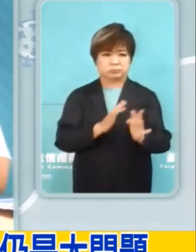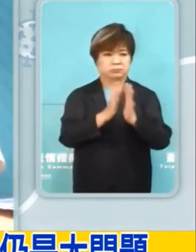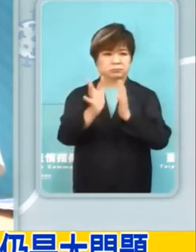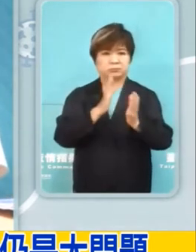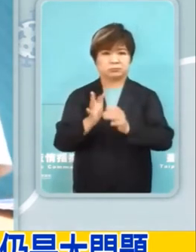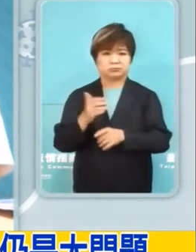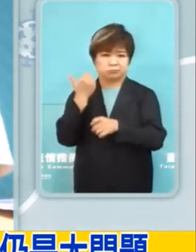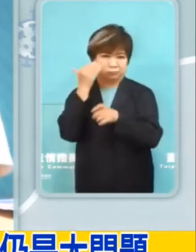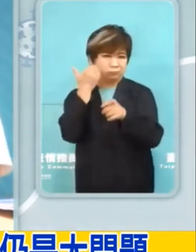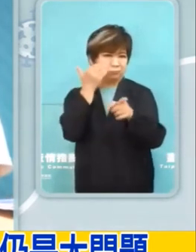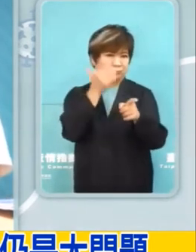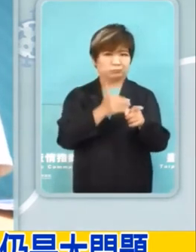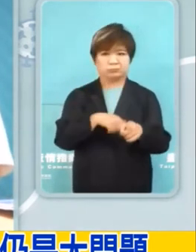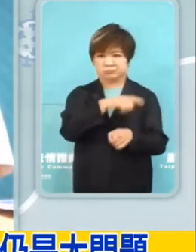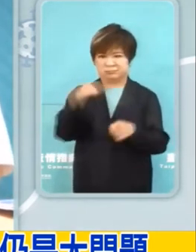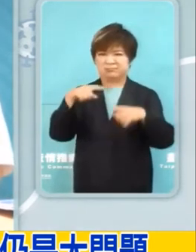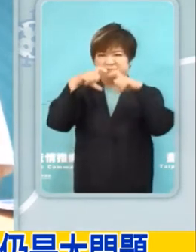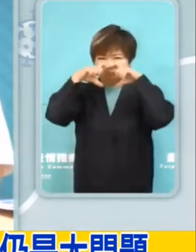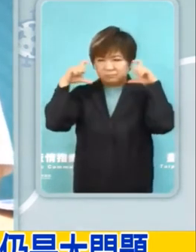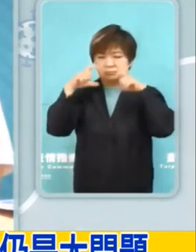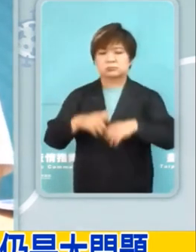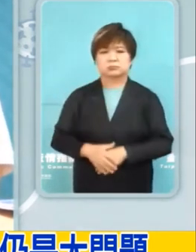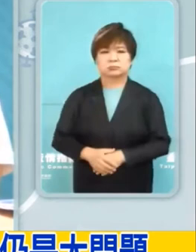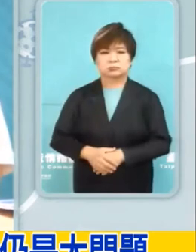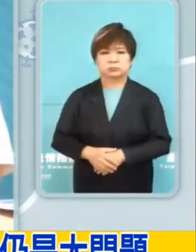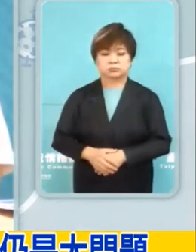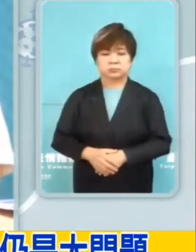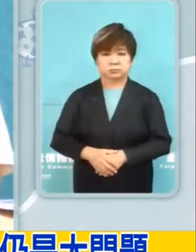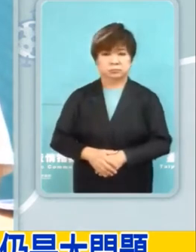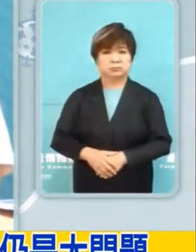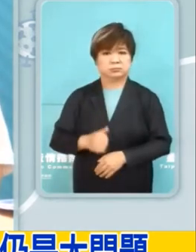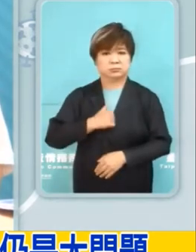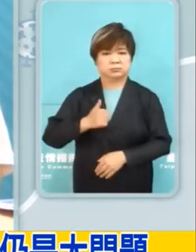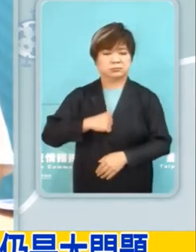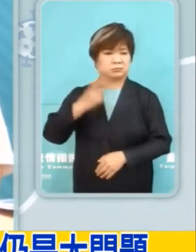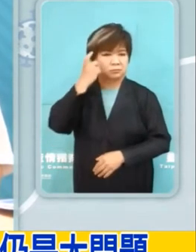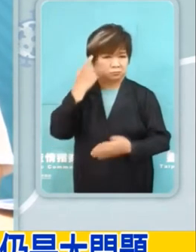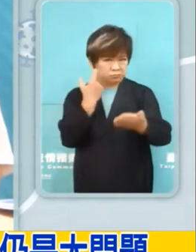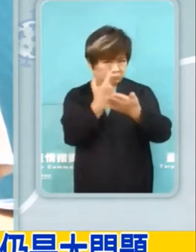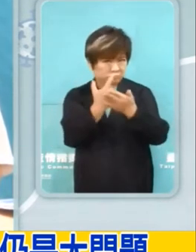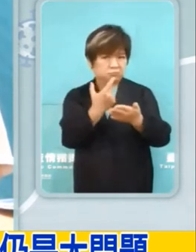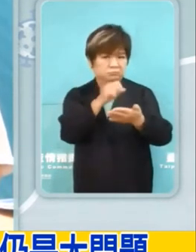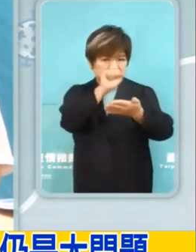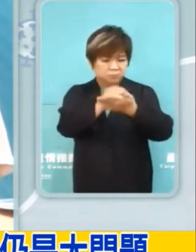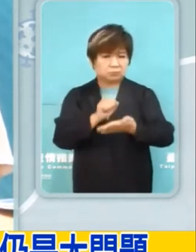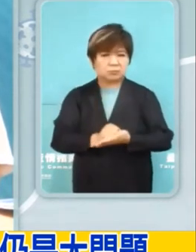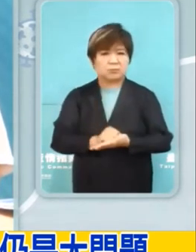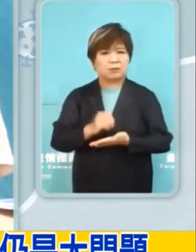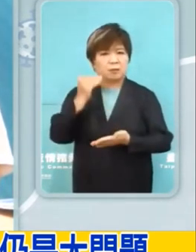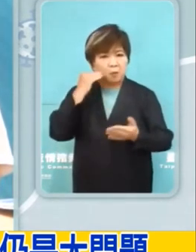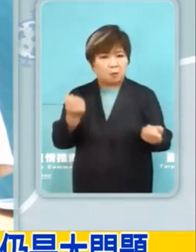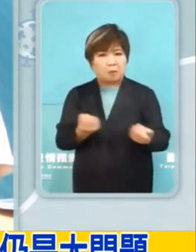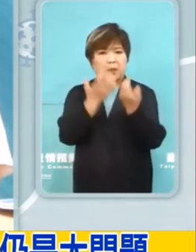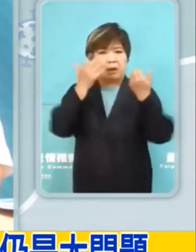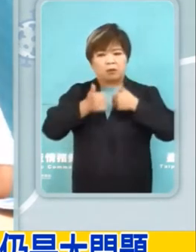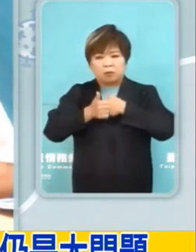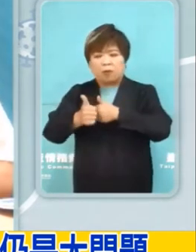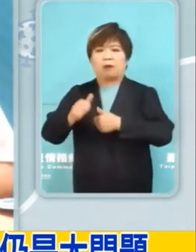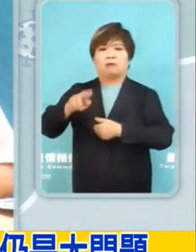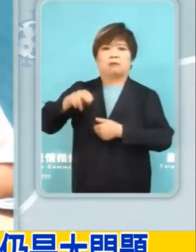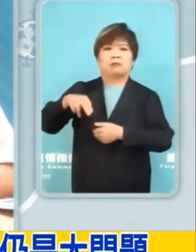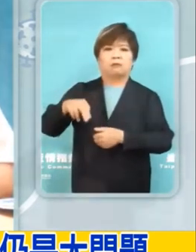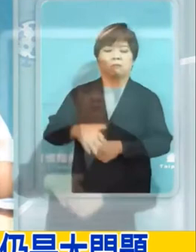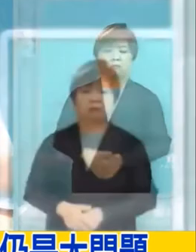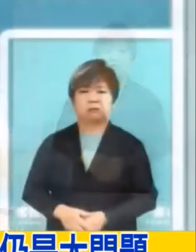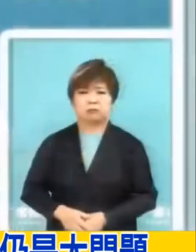挤的地方，还是要戴口罩。那最重要是十连制还是要做的。因为万一有问题的时候才找得到人不